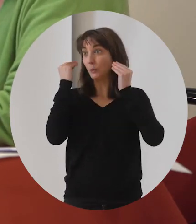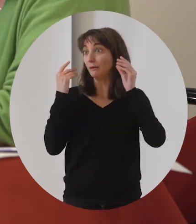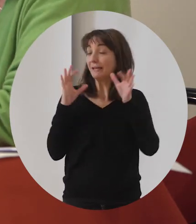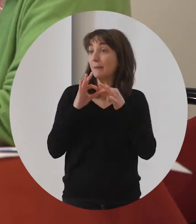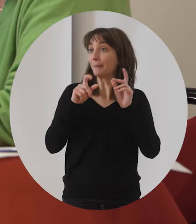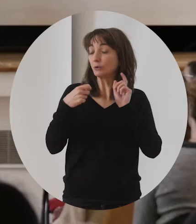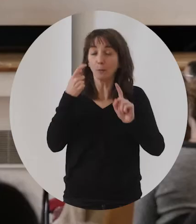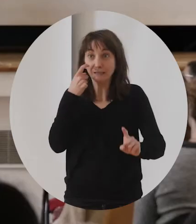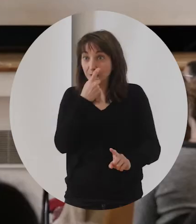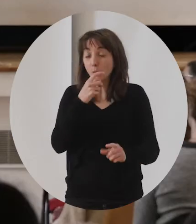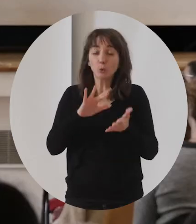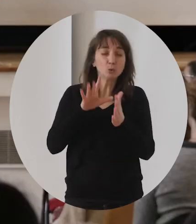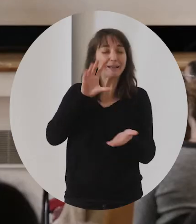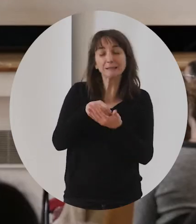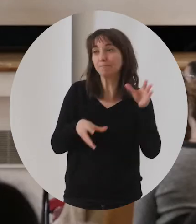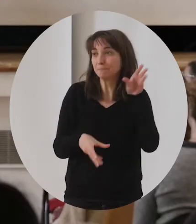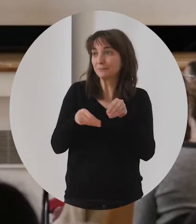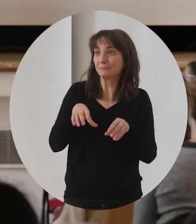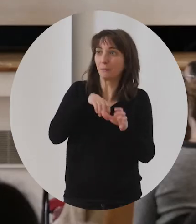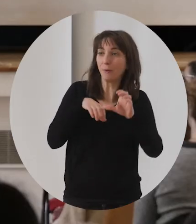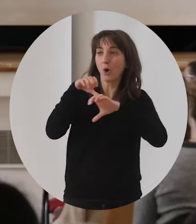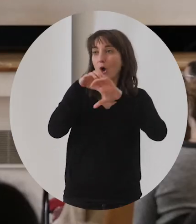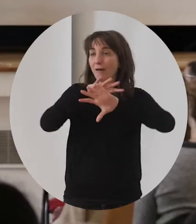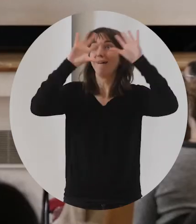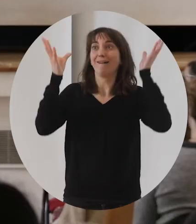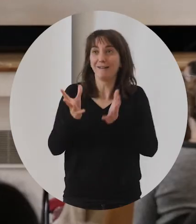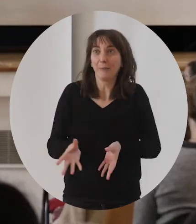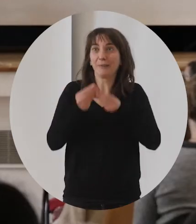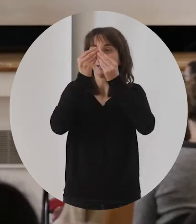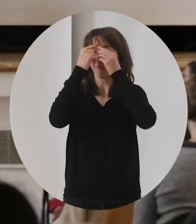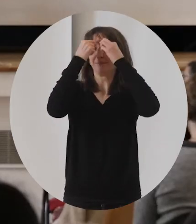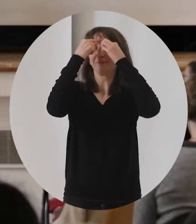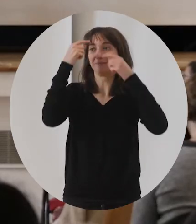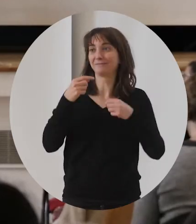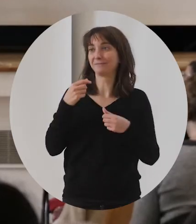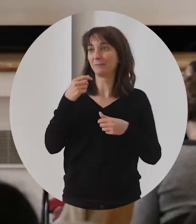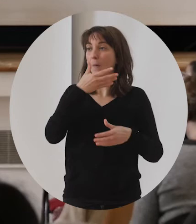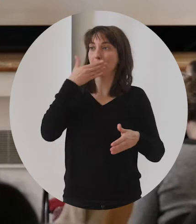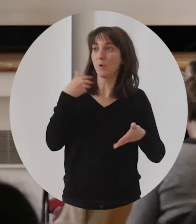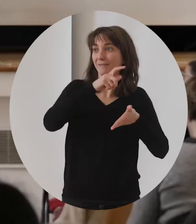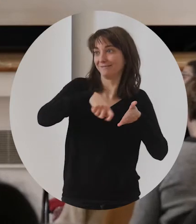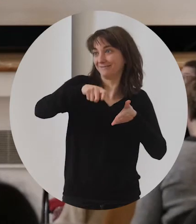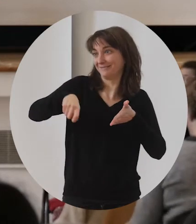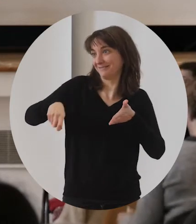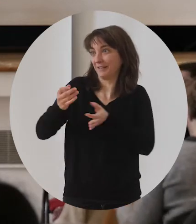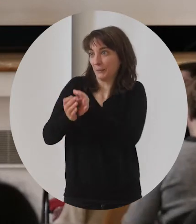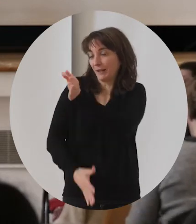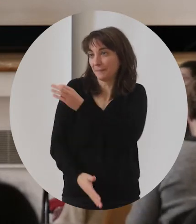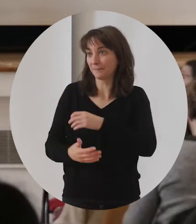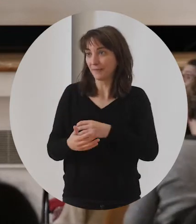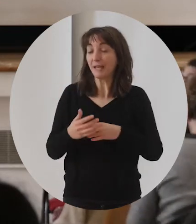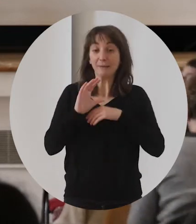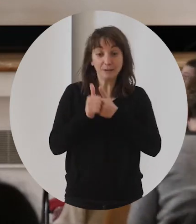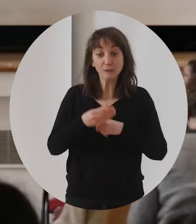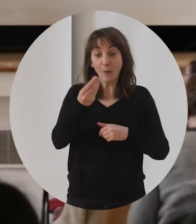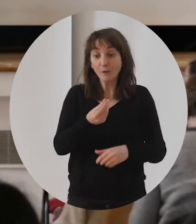vue, bon, voilà. Et cela va se faire en fonction effectivement des atteintes de l'enfant. Parce